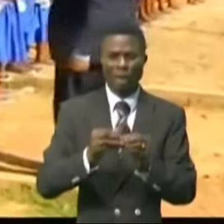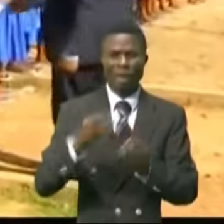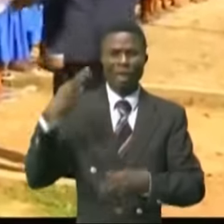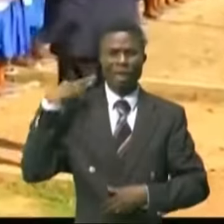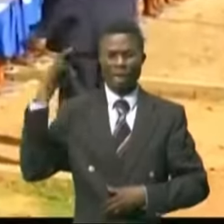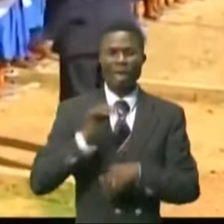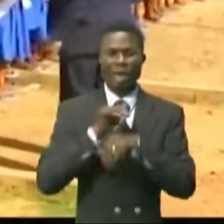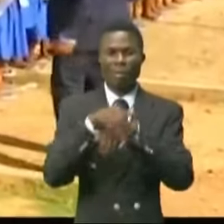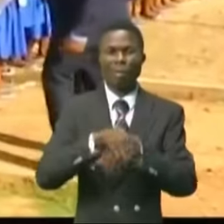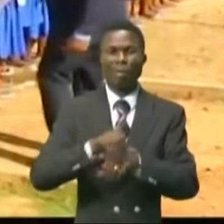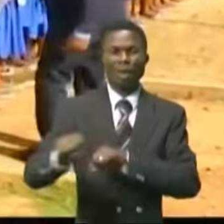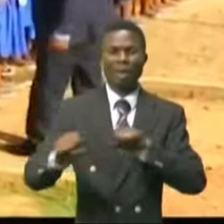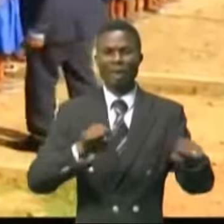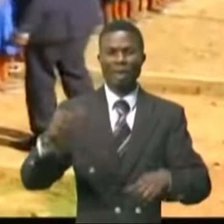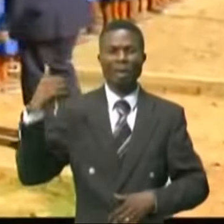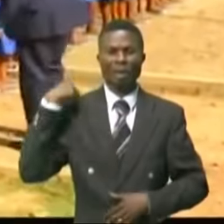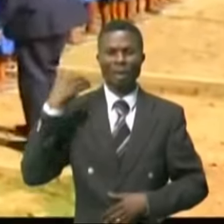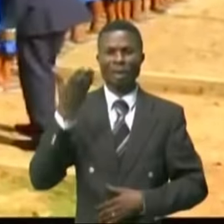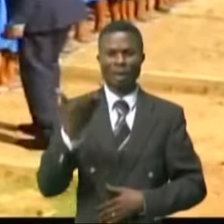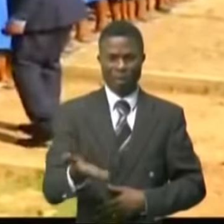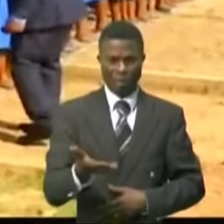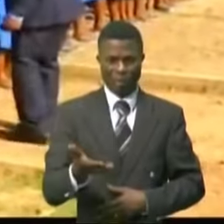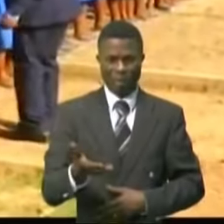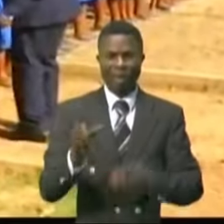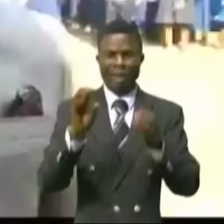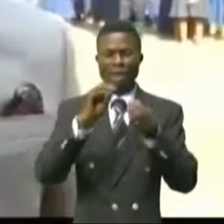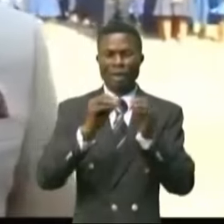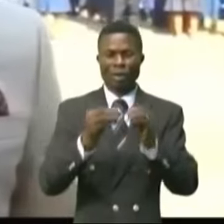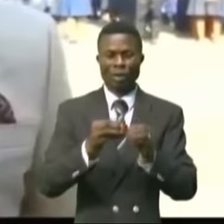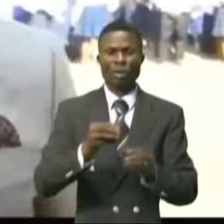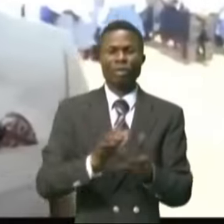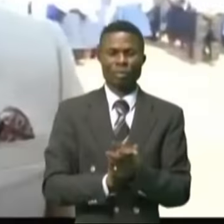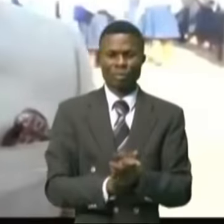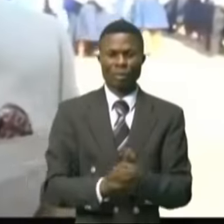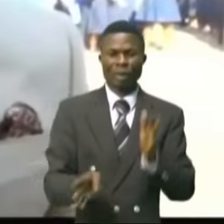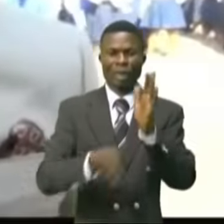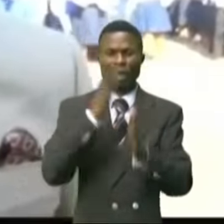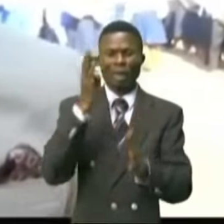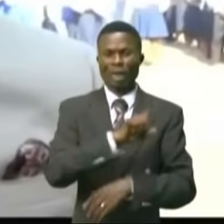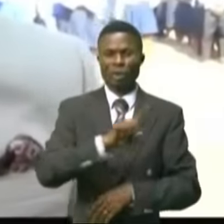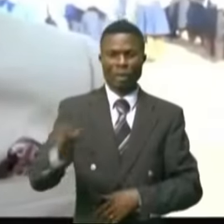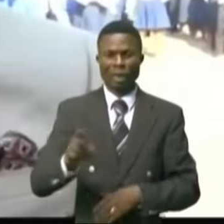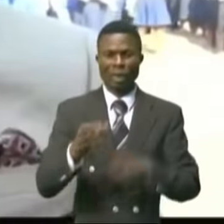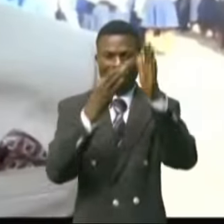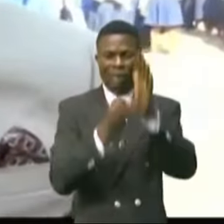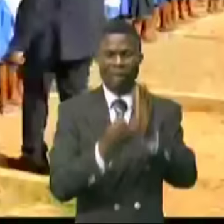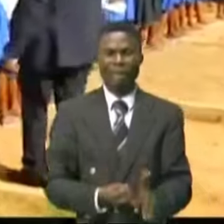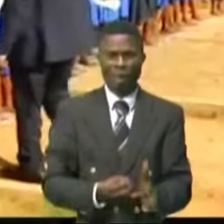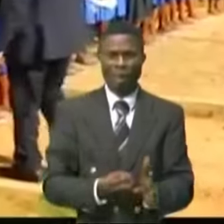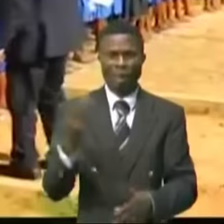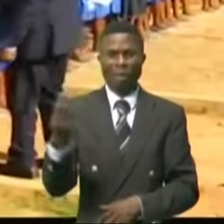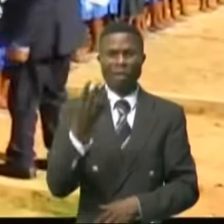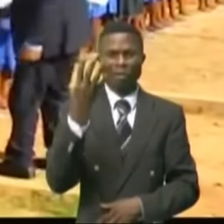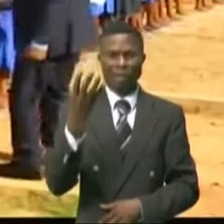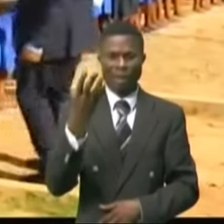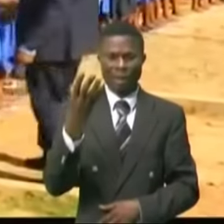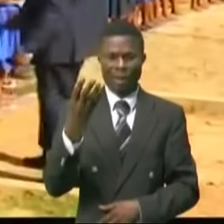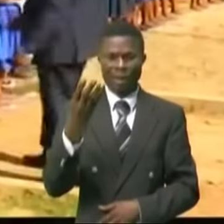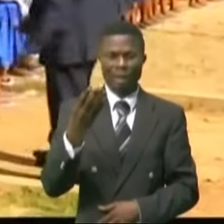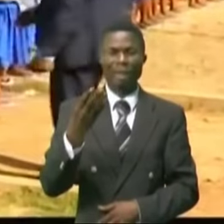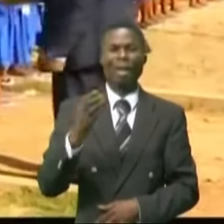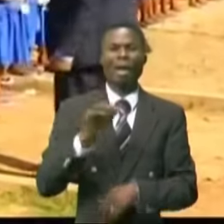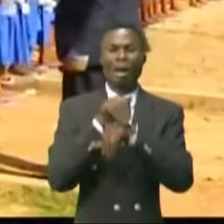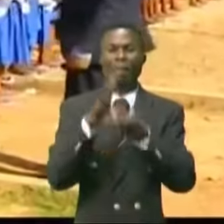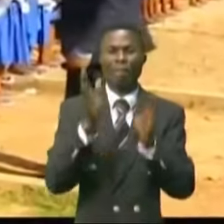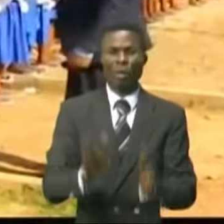candidats entendus représentant la statistique suivante. 14 724 29